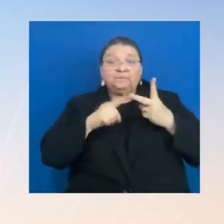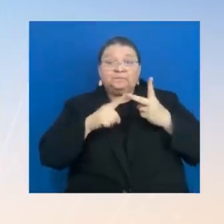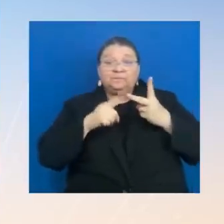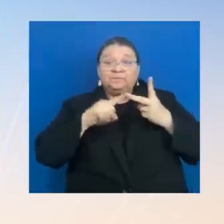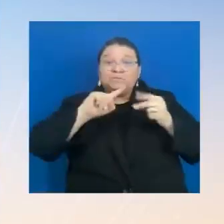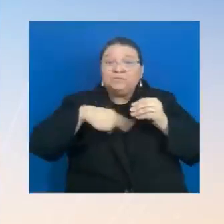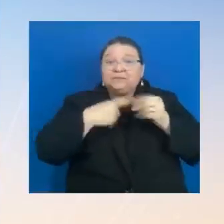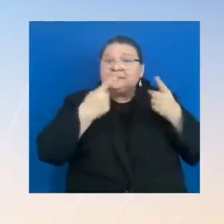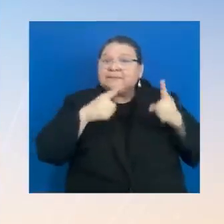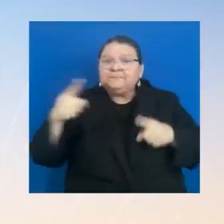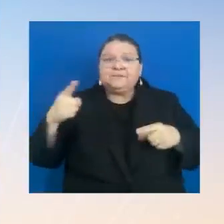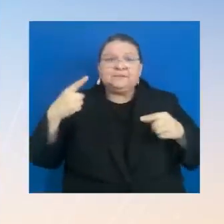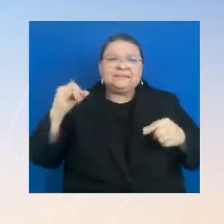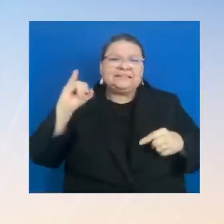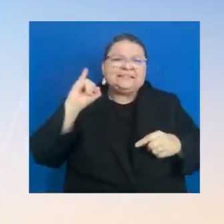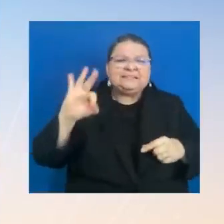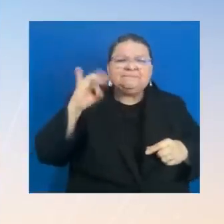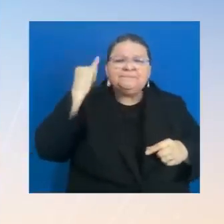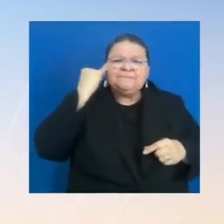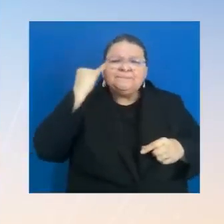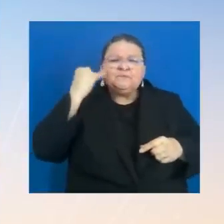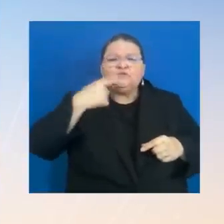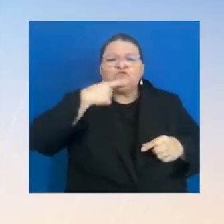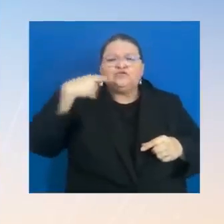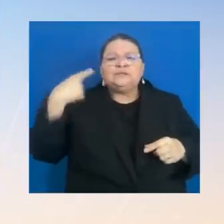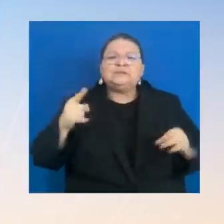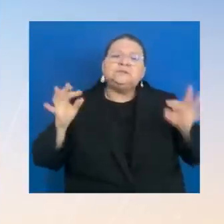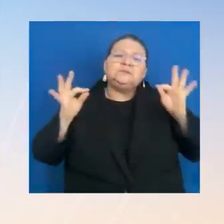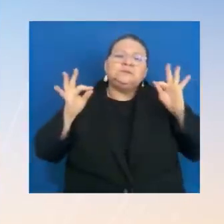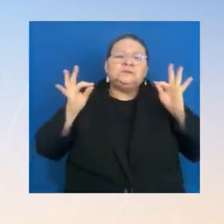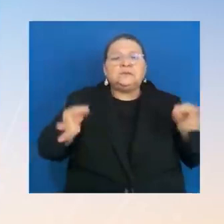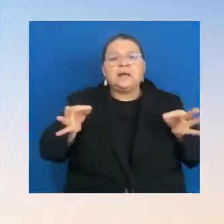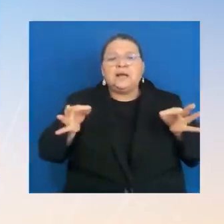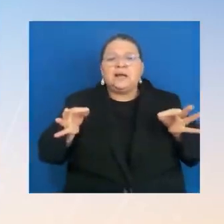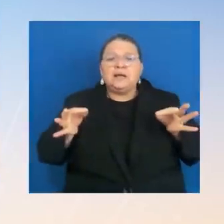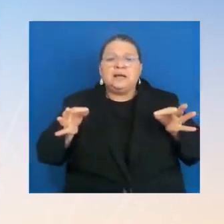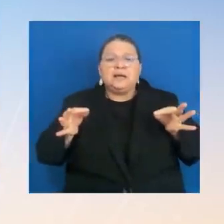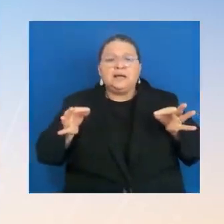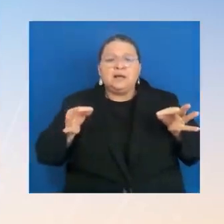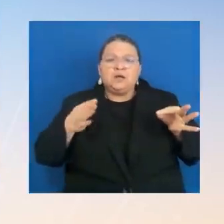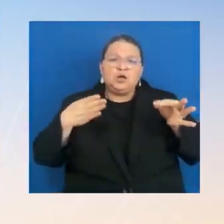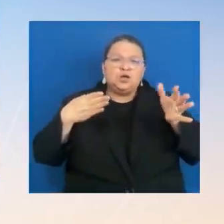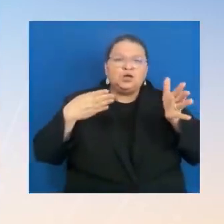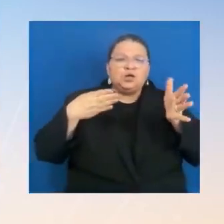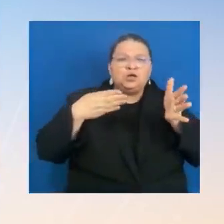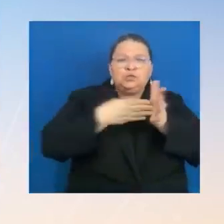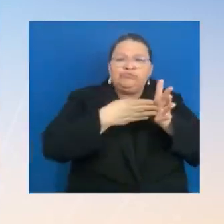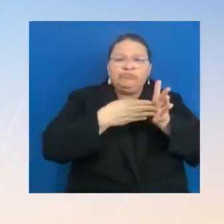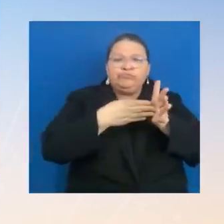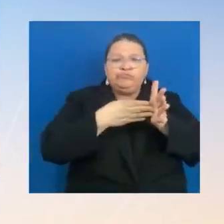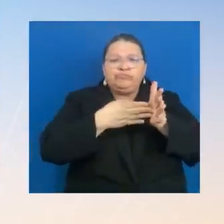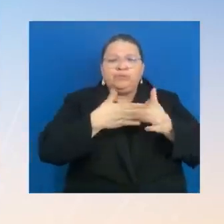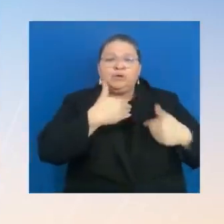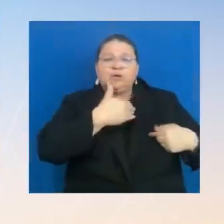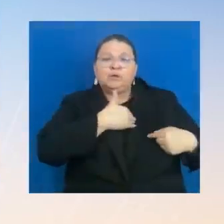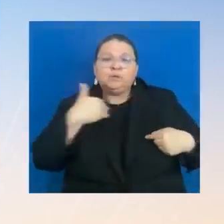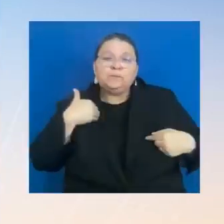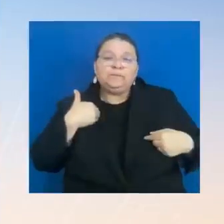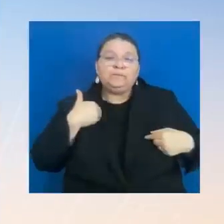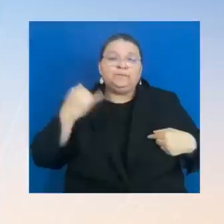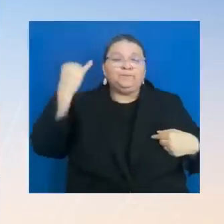Bà Lan hay Mỹ. Tuy nhiên, chính quyền gọi đề xuất này là quá rủi ro vì nó sẽ khiêu khích Nga và có khả năng mở rộng giao tranh.